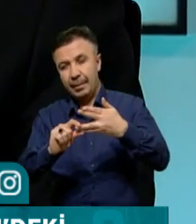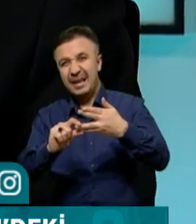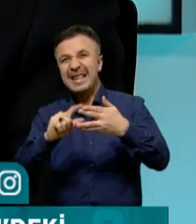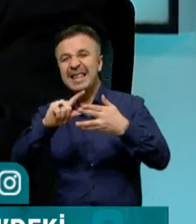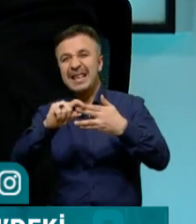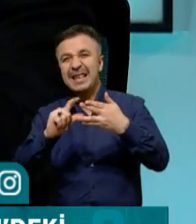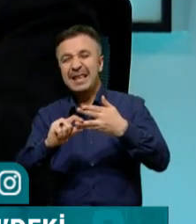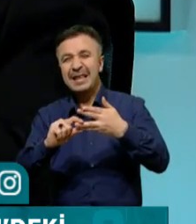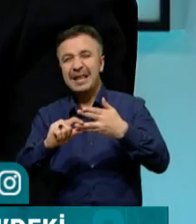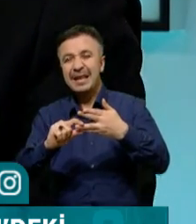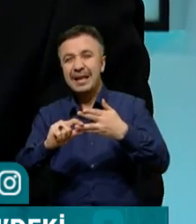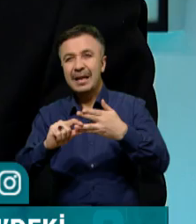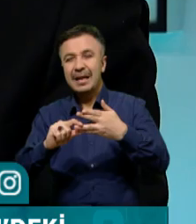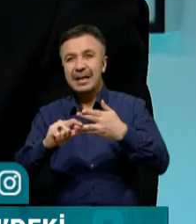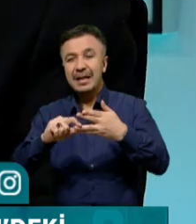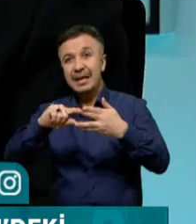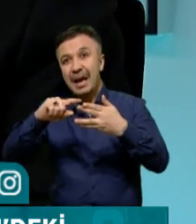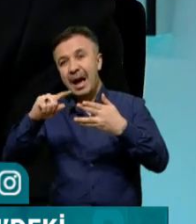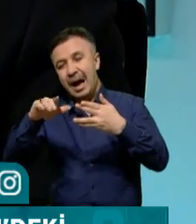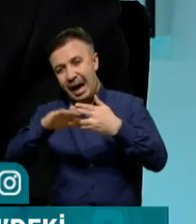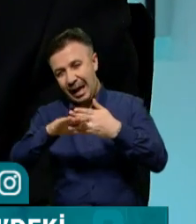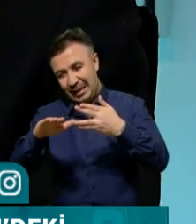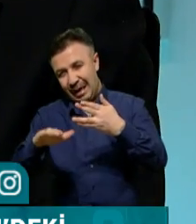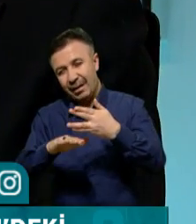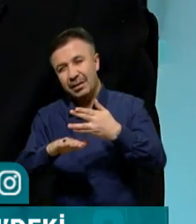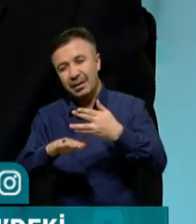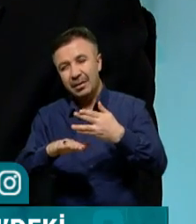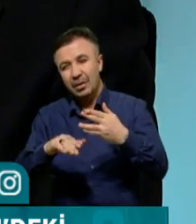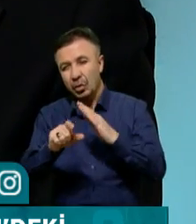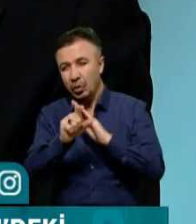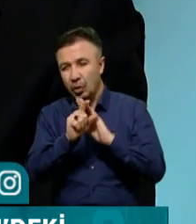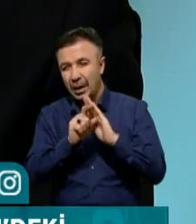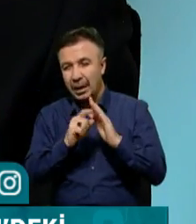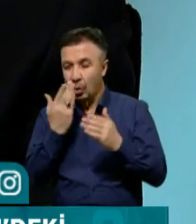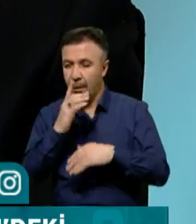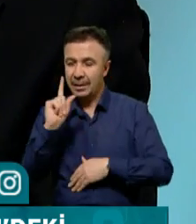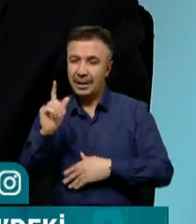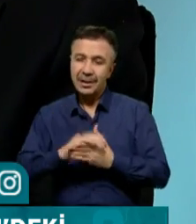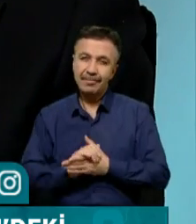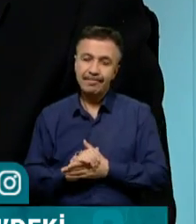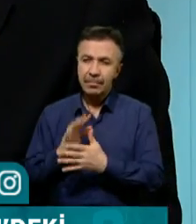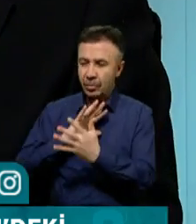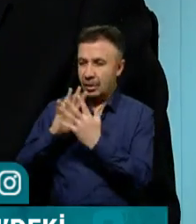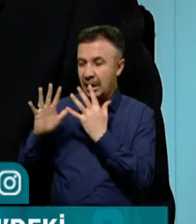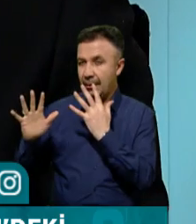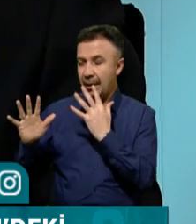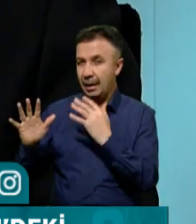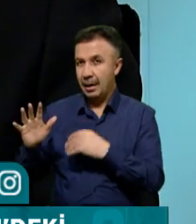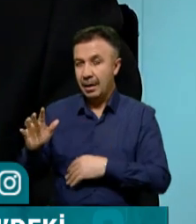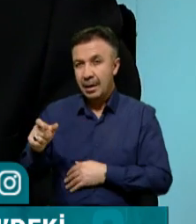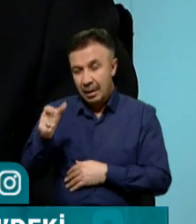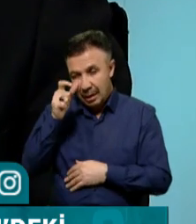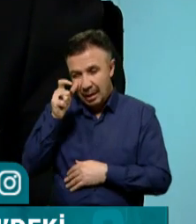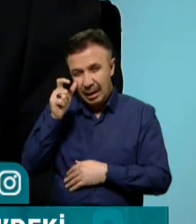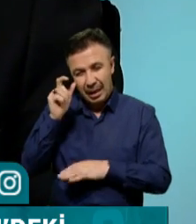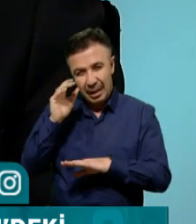nafile namaz kılarken bu tertibe uyması uygun olmakla beraber, eftal olmakla beraber, tertibe riayet etmeden okusa mekruh olur mu?